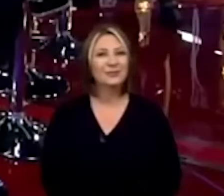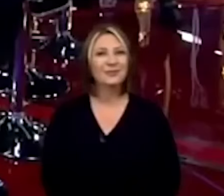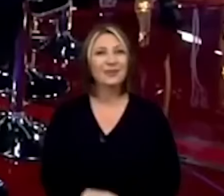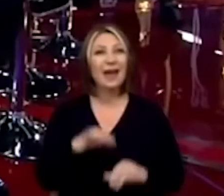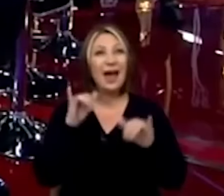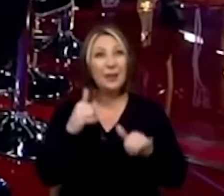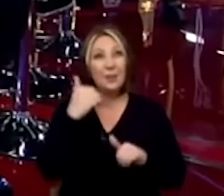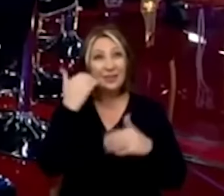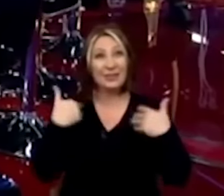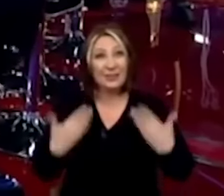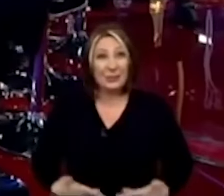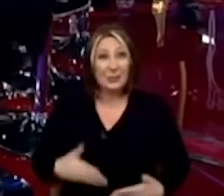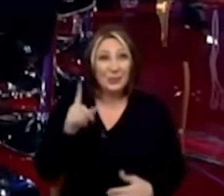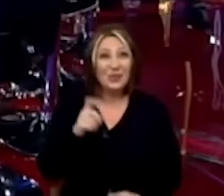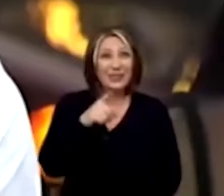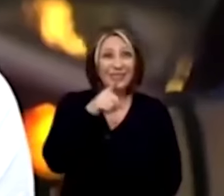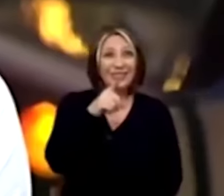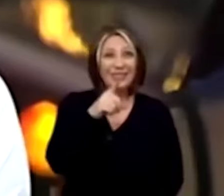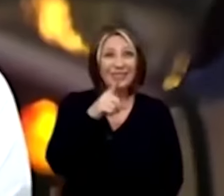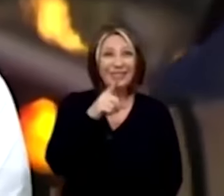Aynı beyaz tişört mü? Değil.